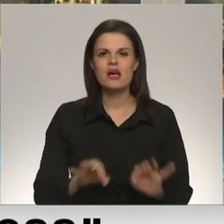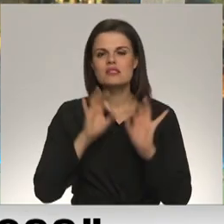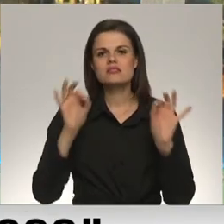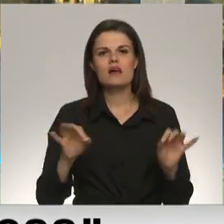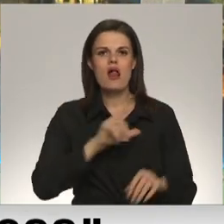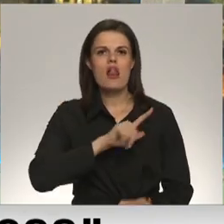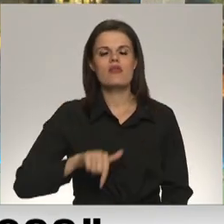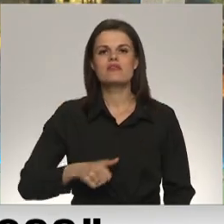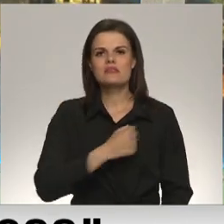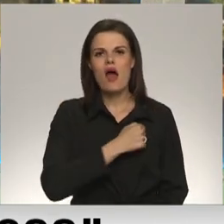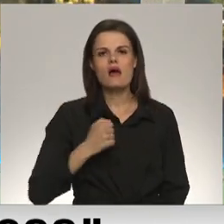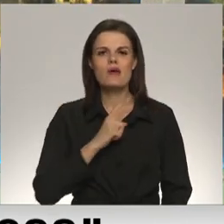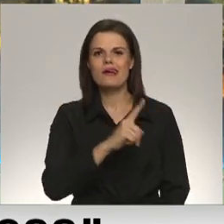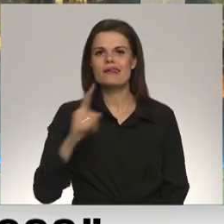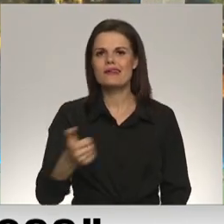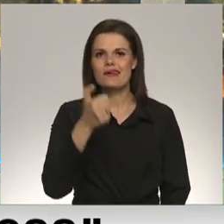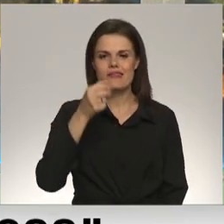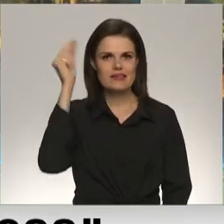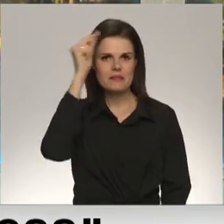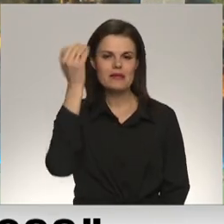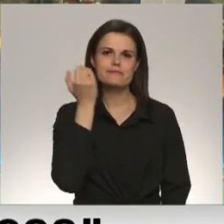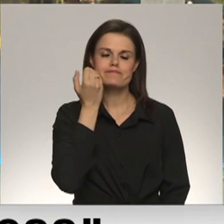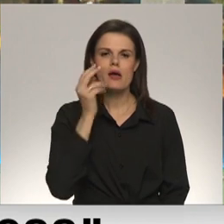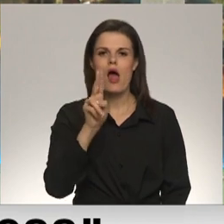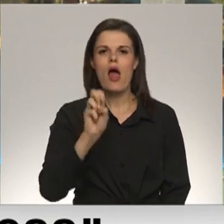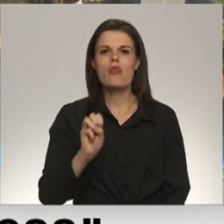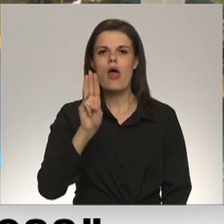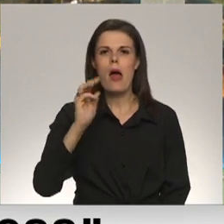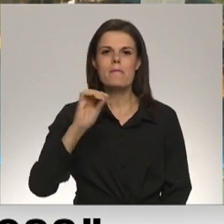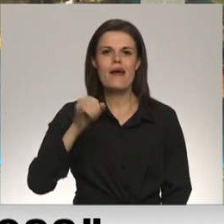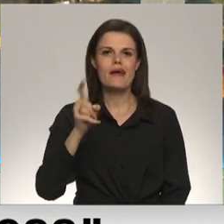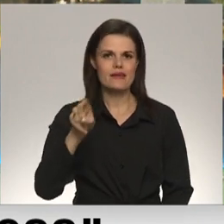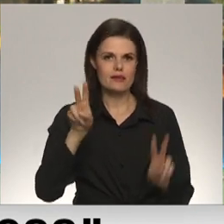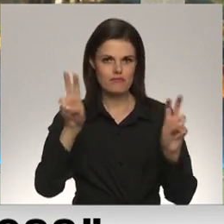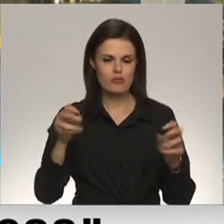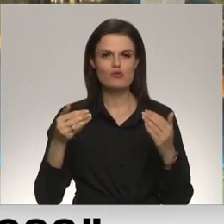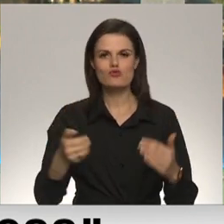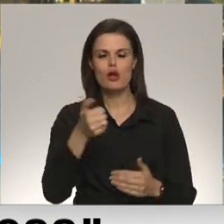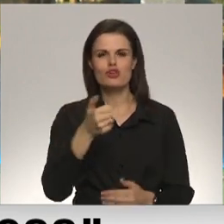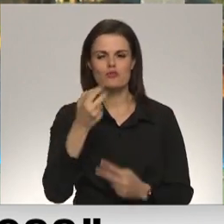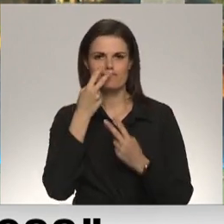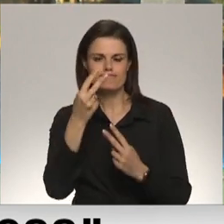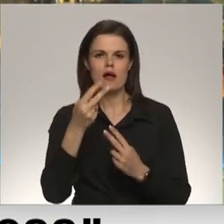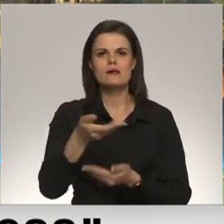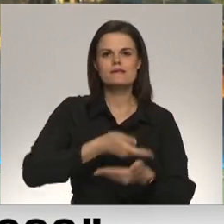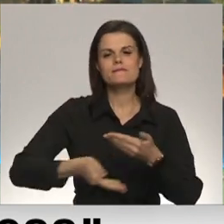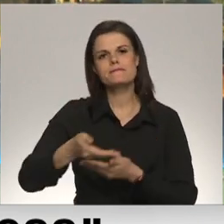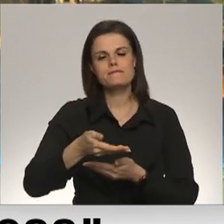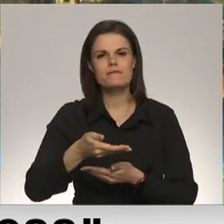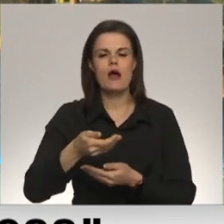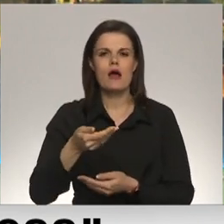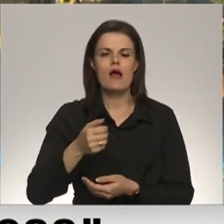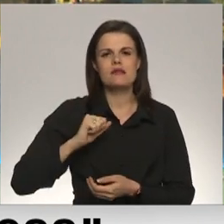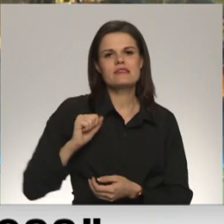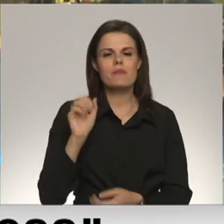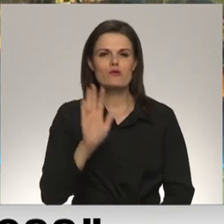Sākušās Latvijas bruņoto spēku ikgadējās mācības Namejs, un šogad pastiprināta uzmanība būs pievērsta sadarbībā ar sabiedrotajām